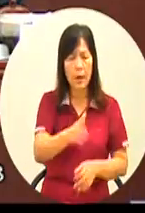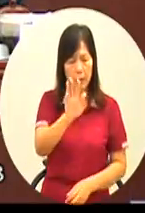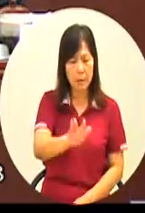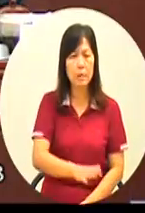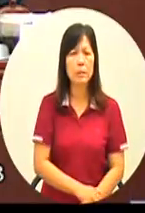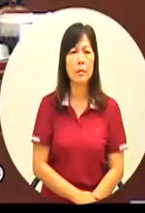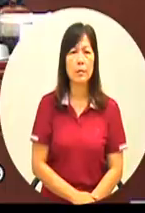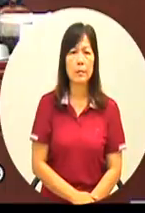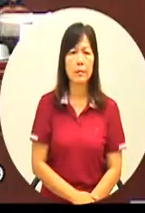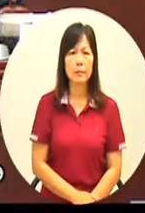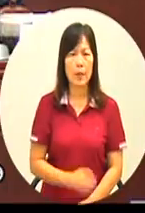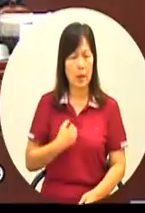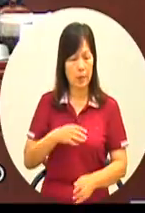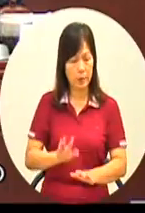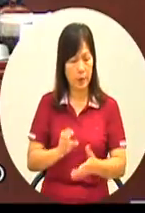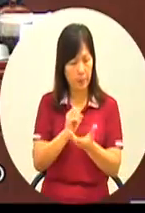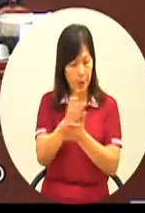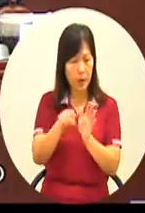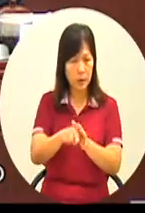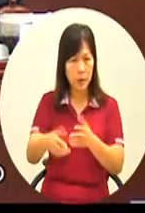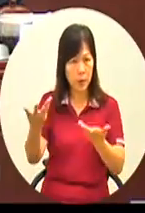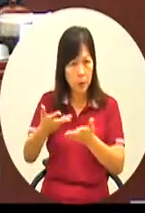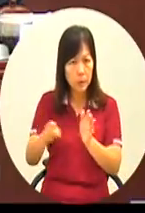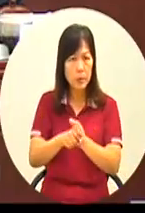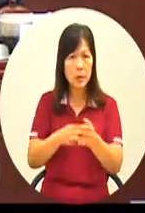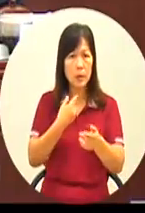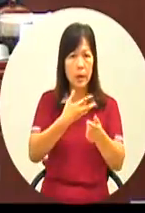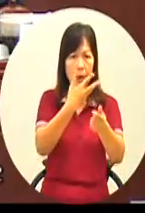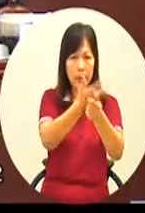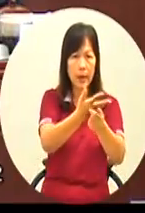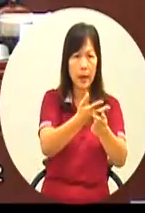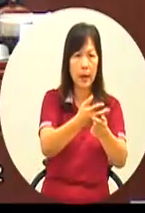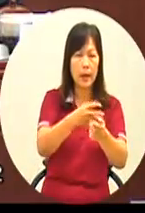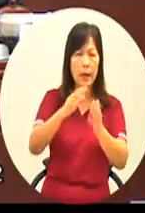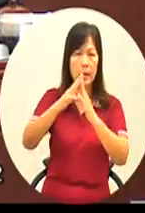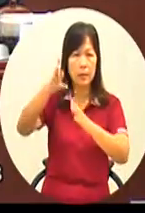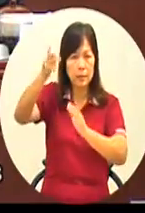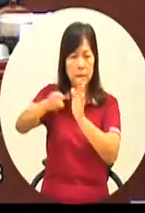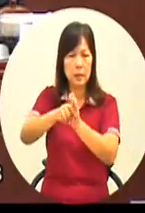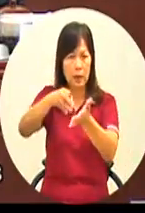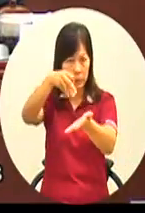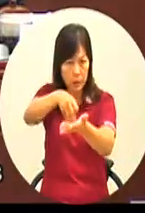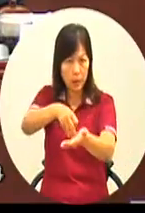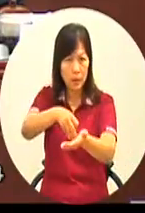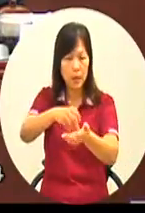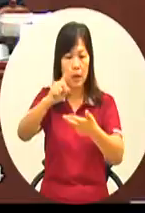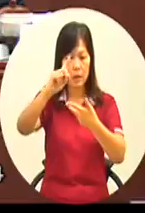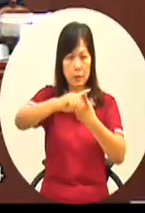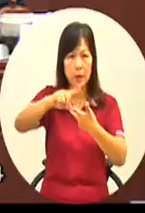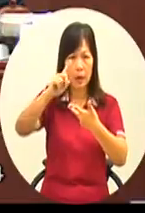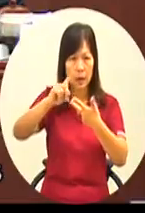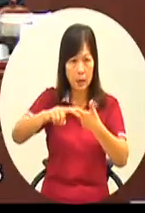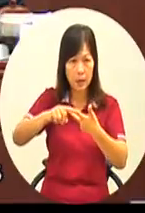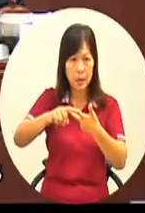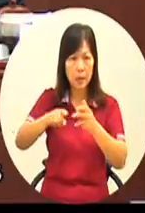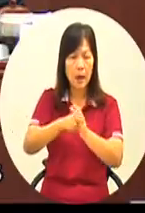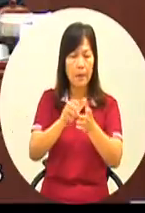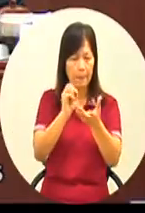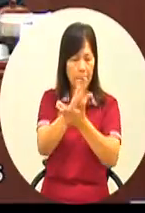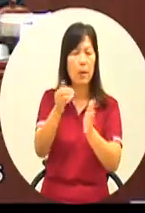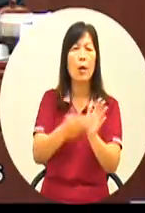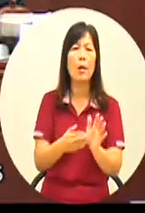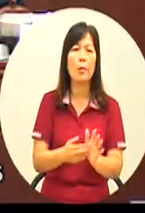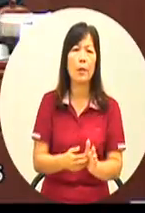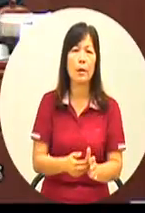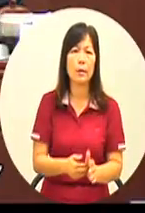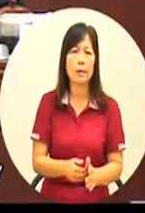做个报告，目前这个案子我们已经上大签给市长，然后签奉甲案跟乙案，然后也会跟市长做报告。那目